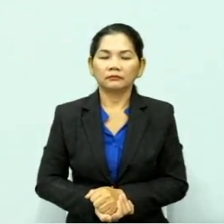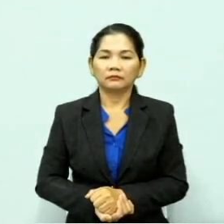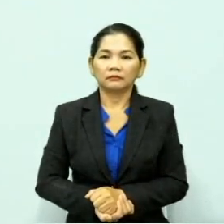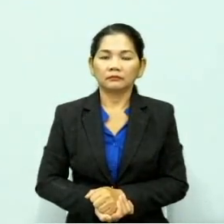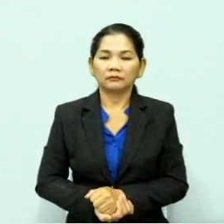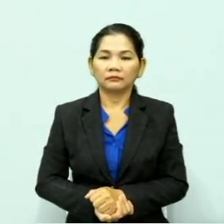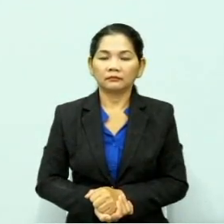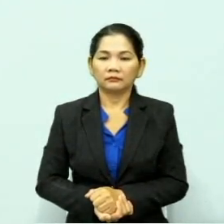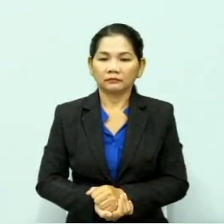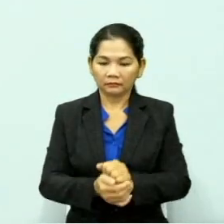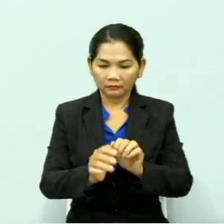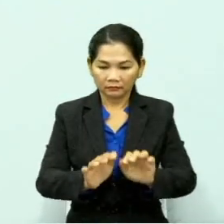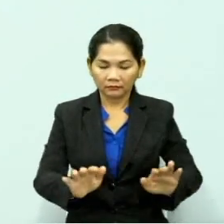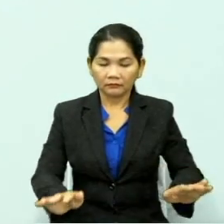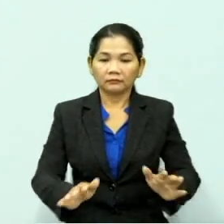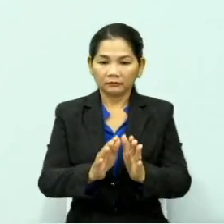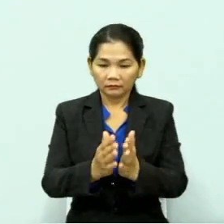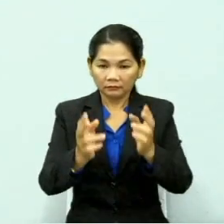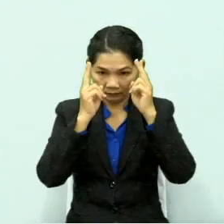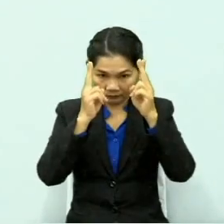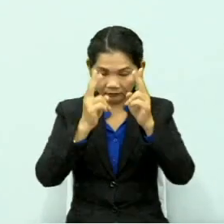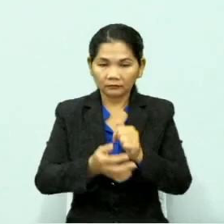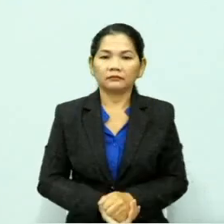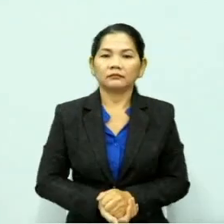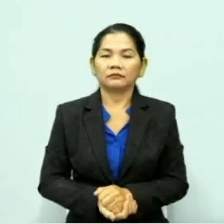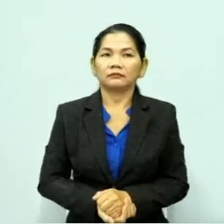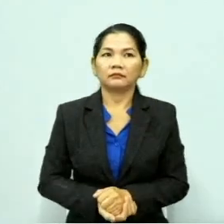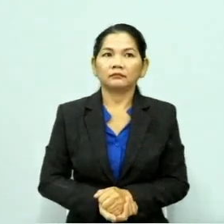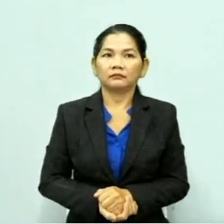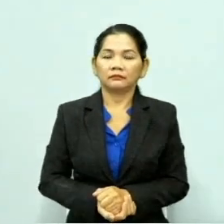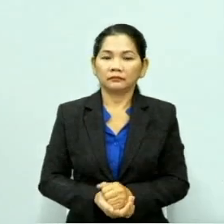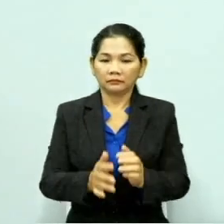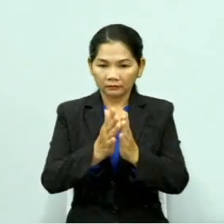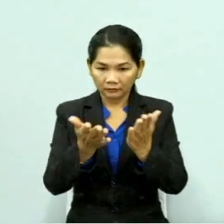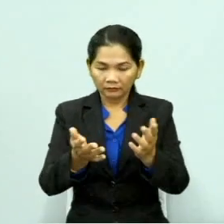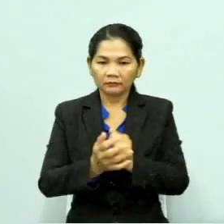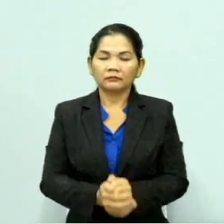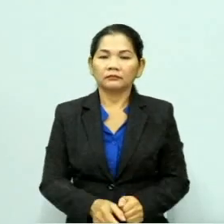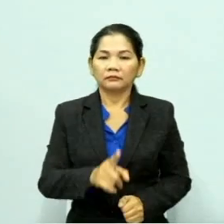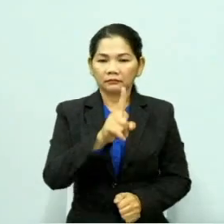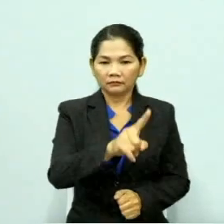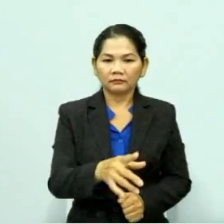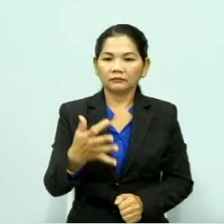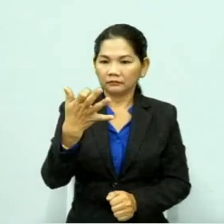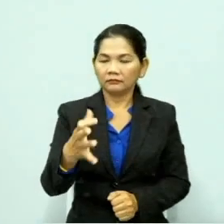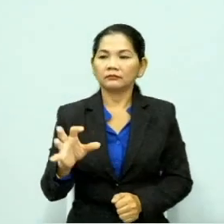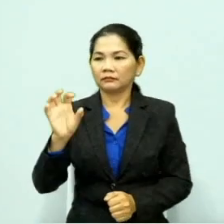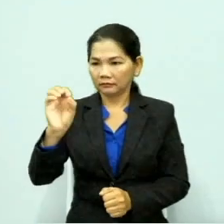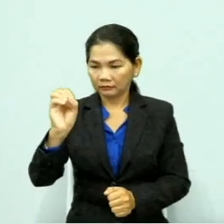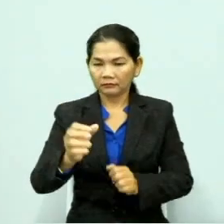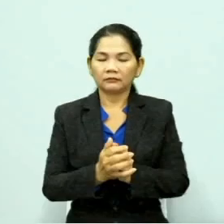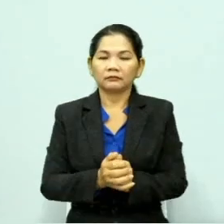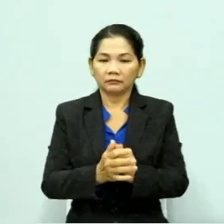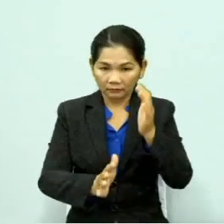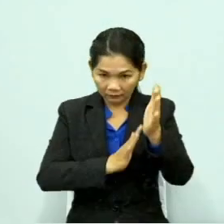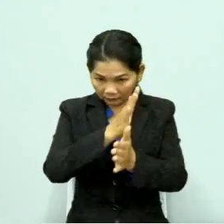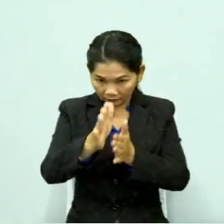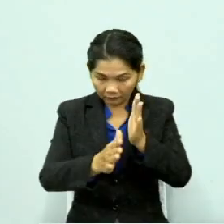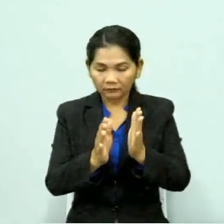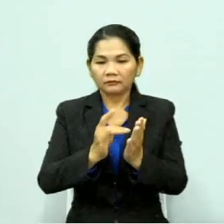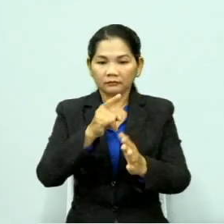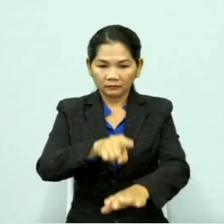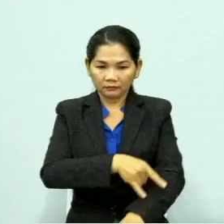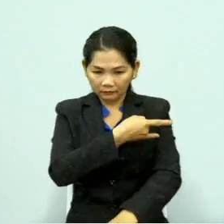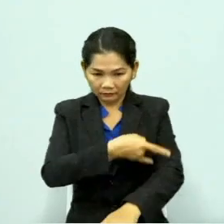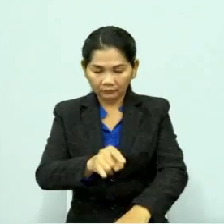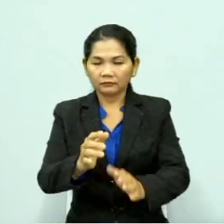chà chẳng xâm rạp con đầy miên sử phân sạc xa cố nha con chà cứ con ba nơi tùm bò ti mùi rưỡi bạch sập chà con án át tạ bọt mê sâu